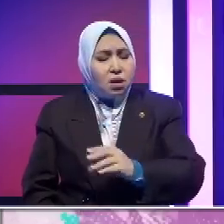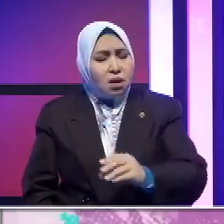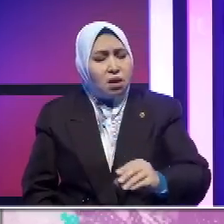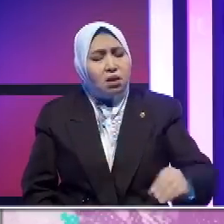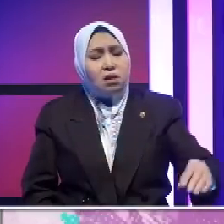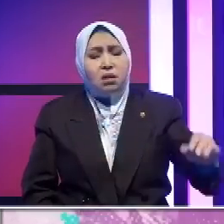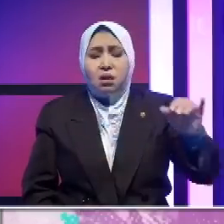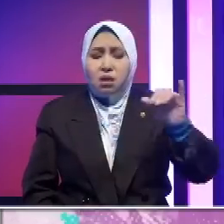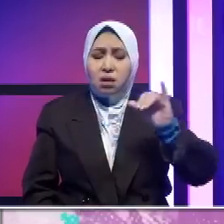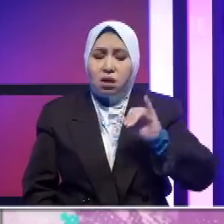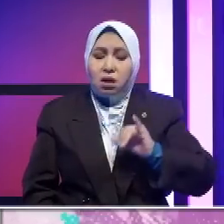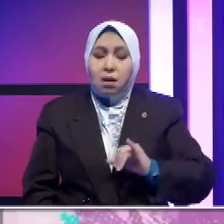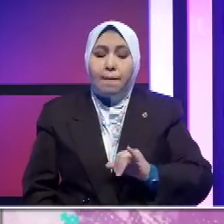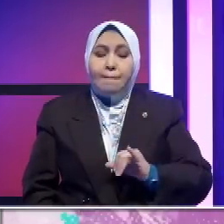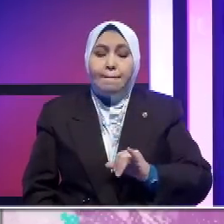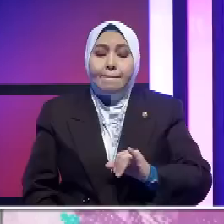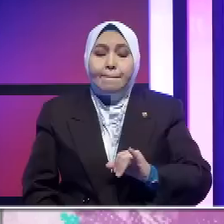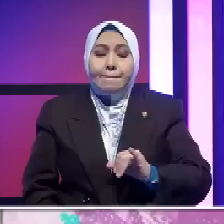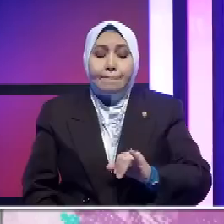أهديكم